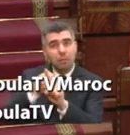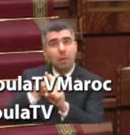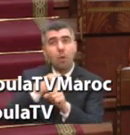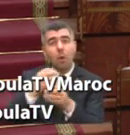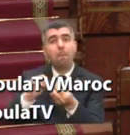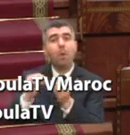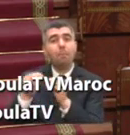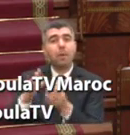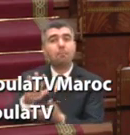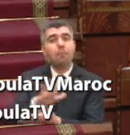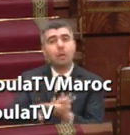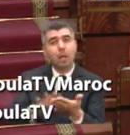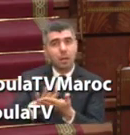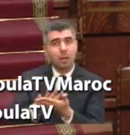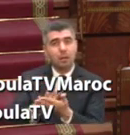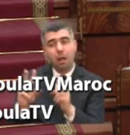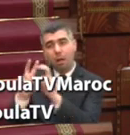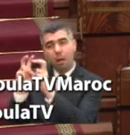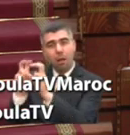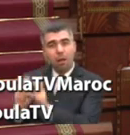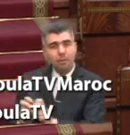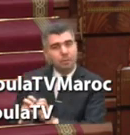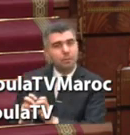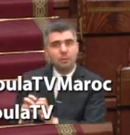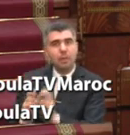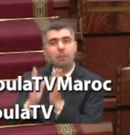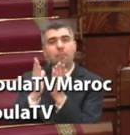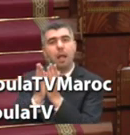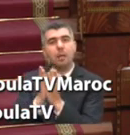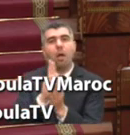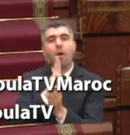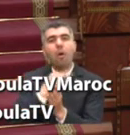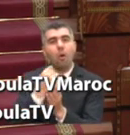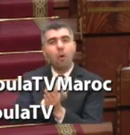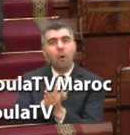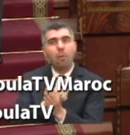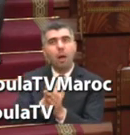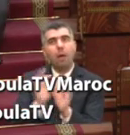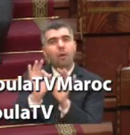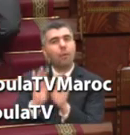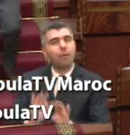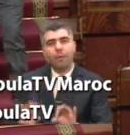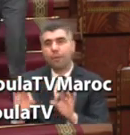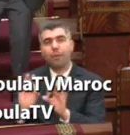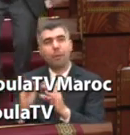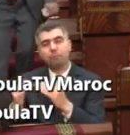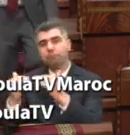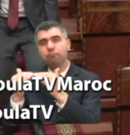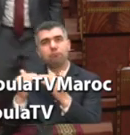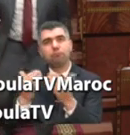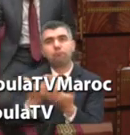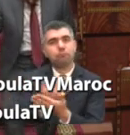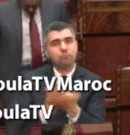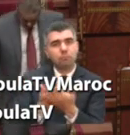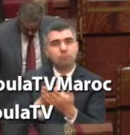مشكل، تراجع ديال التعليم العمومي اللي ما بقاش كيضمن كذلك تكافؤ الفرص، حتى هو لا بغينا نقولوا